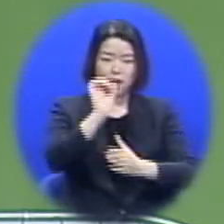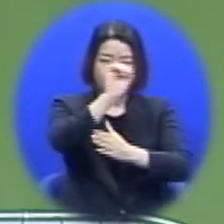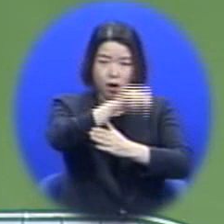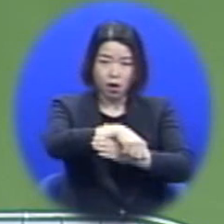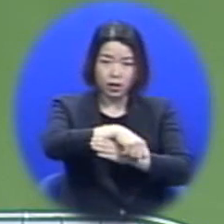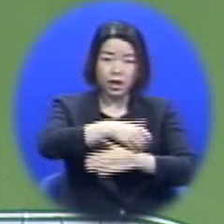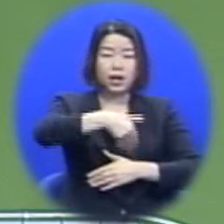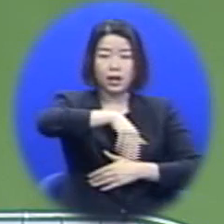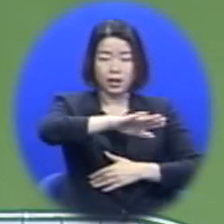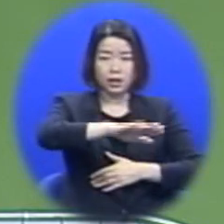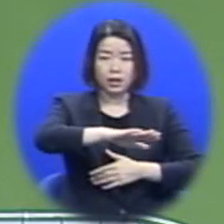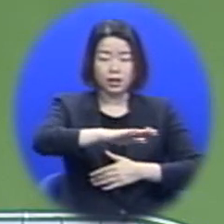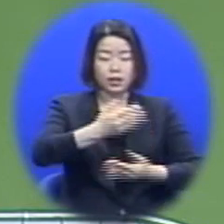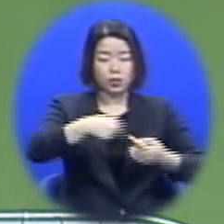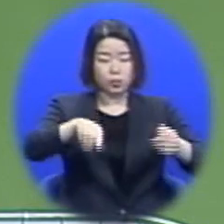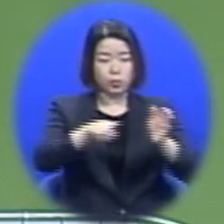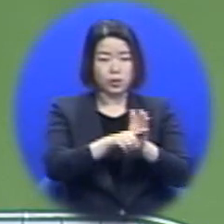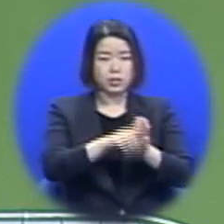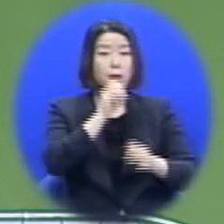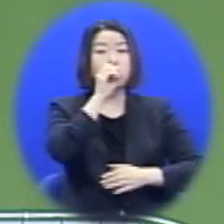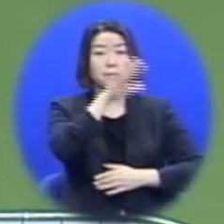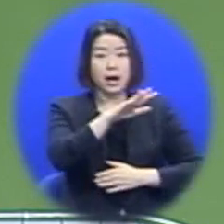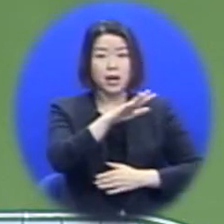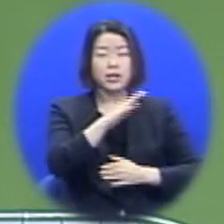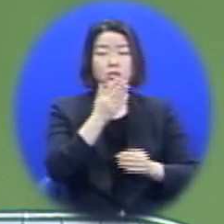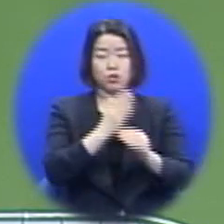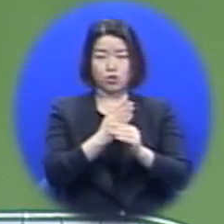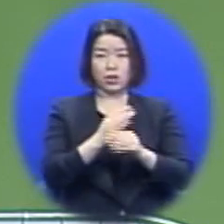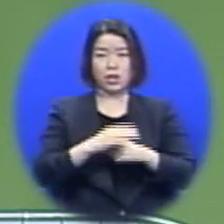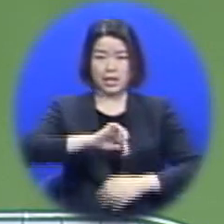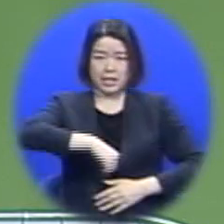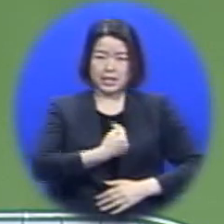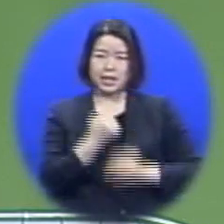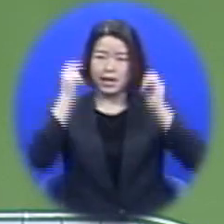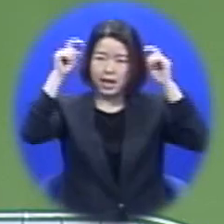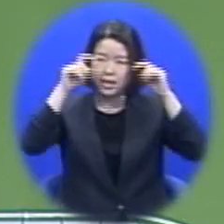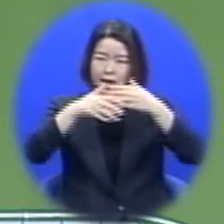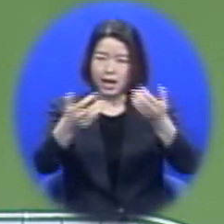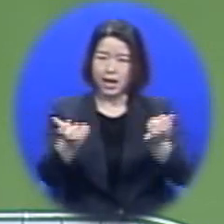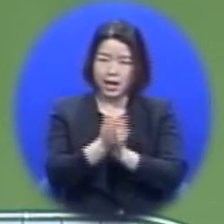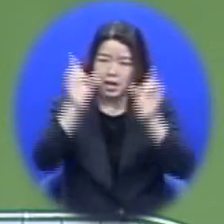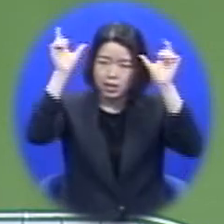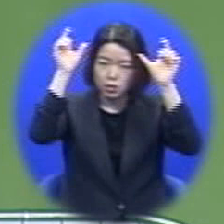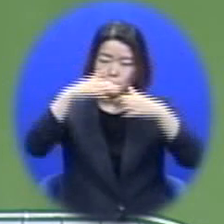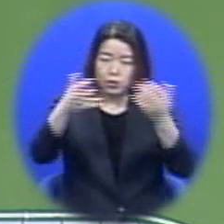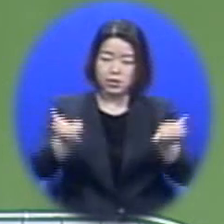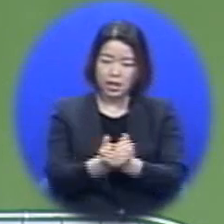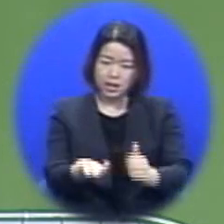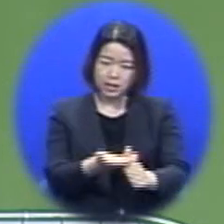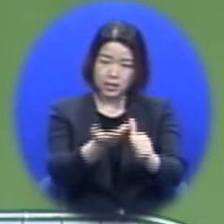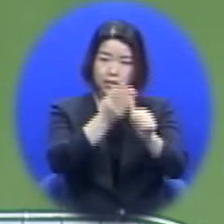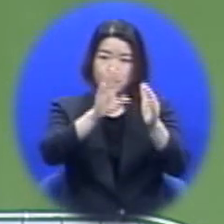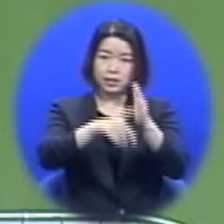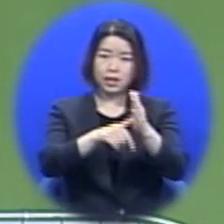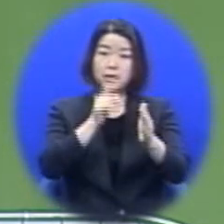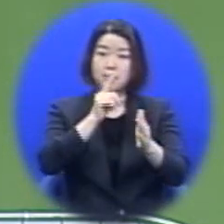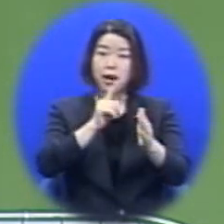사울 왕에게 했던 말 중에 다윗이 자기가 양떼와 소떼를 기르던 때 이야기를 합니다.